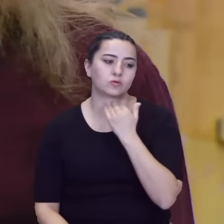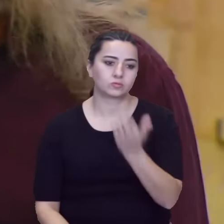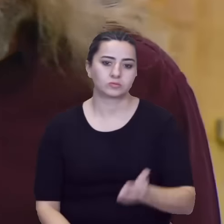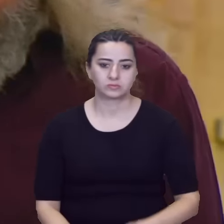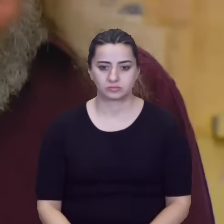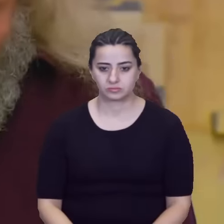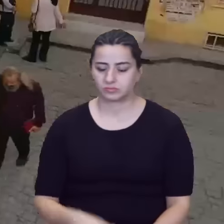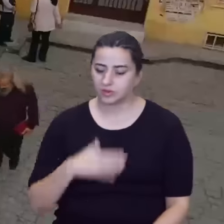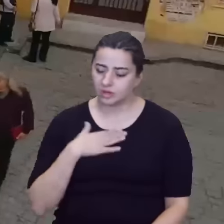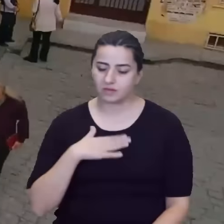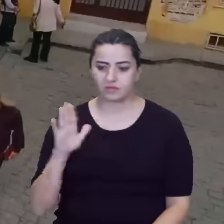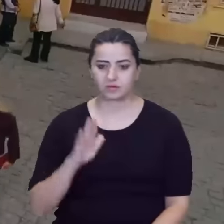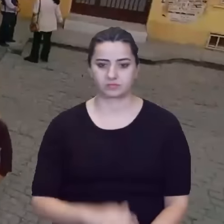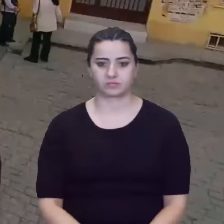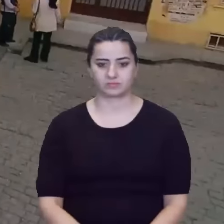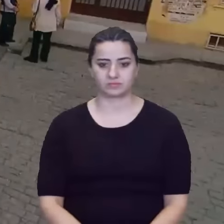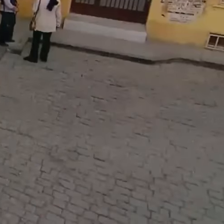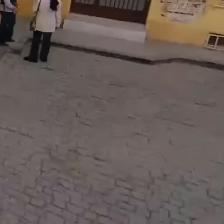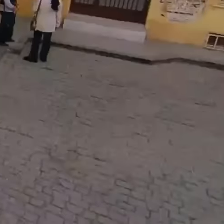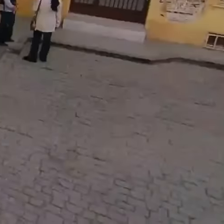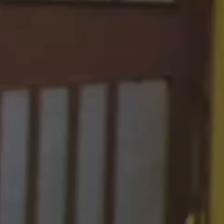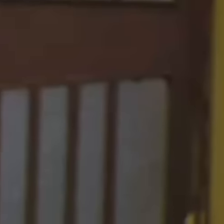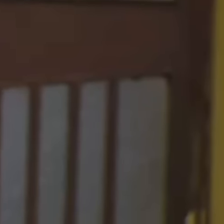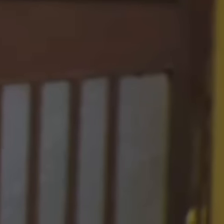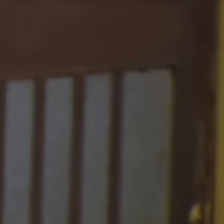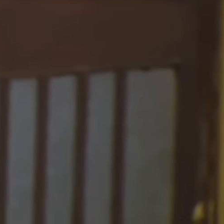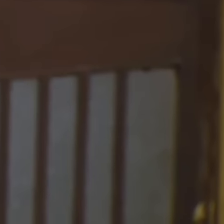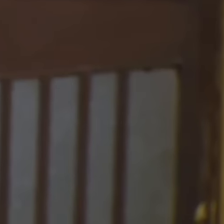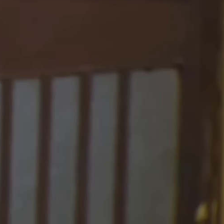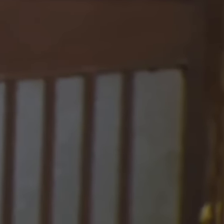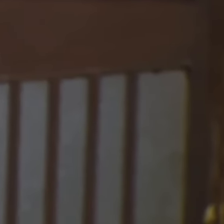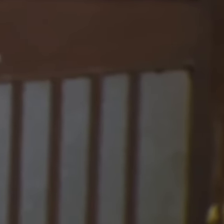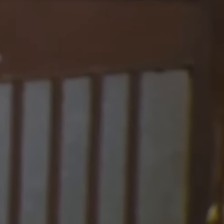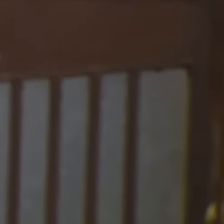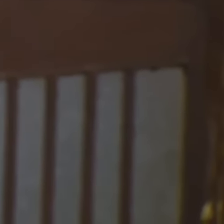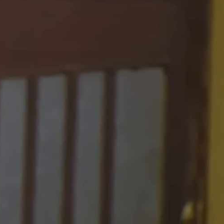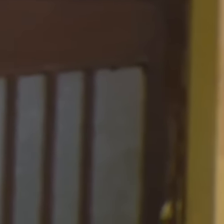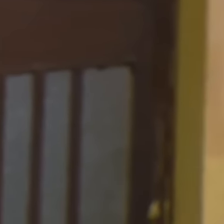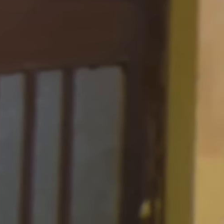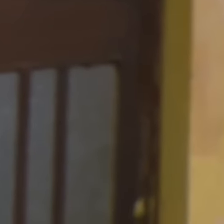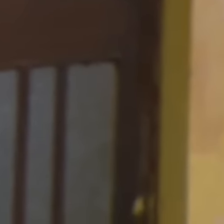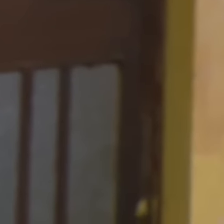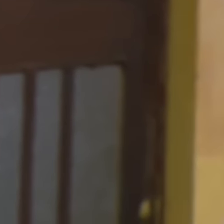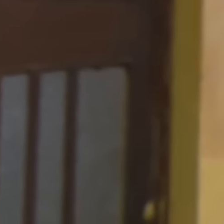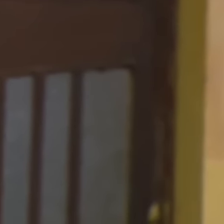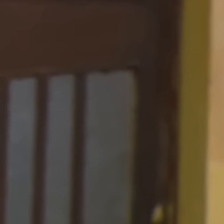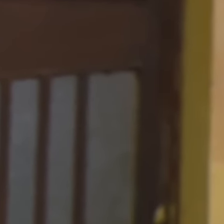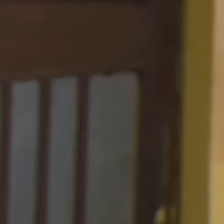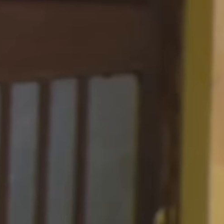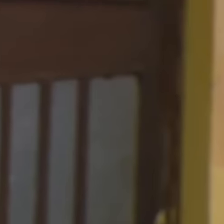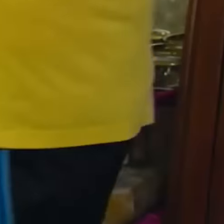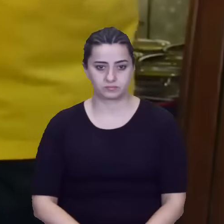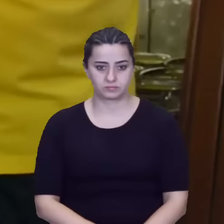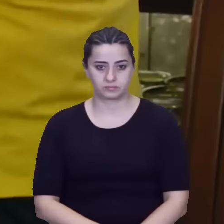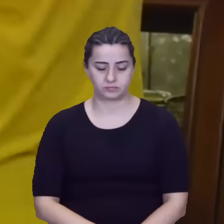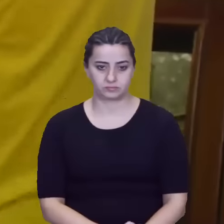abi. Basri elinde kitapla uzaklaşıyor. Butik balkona bakarak keyifsizce dikinmekte. Funda üstünde